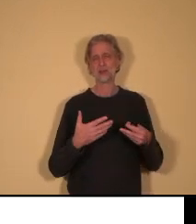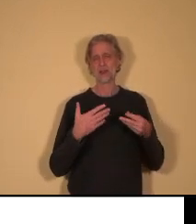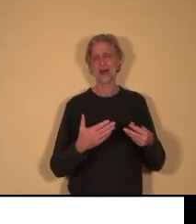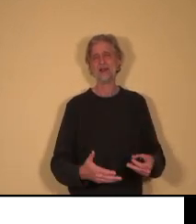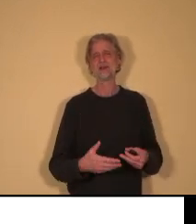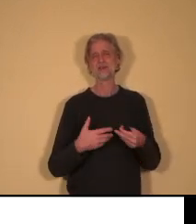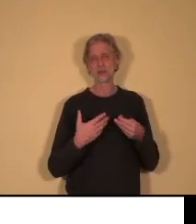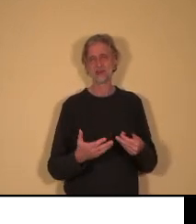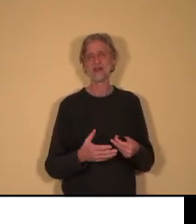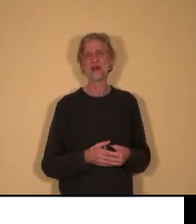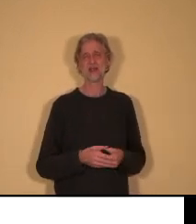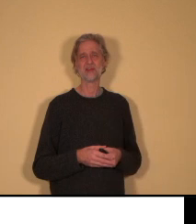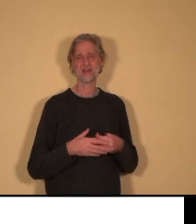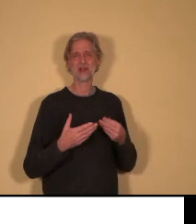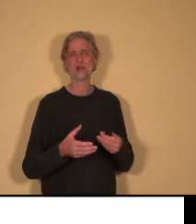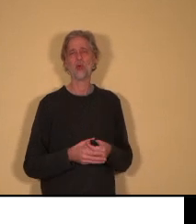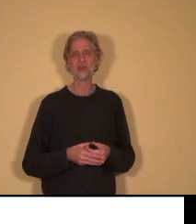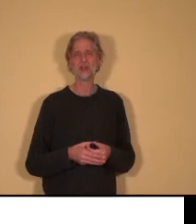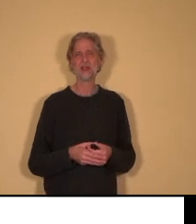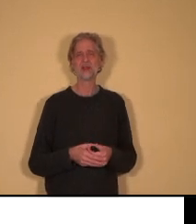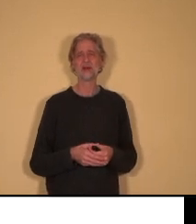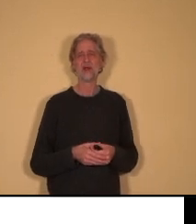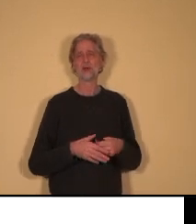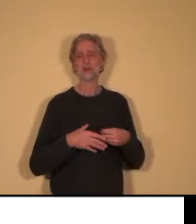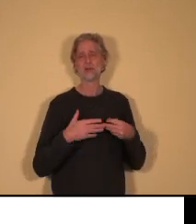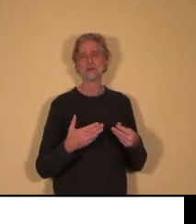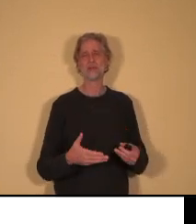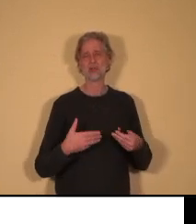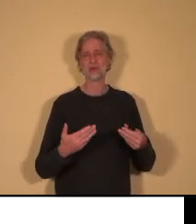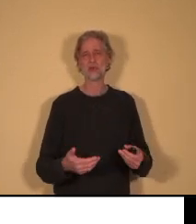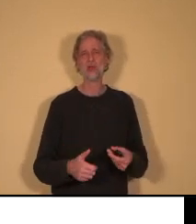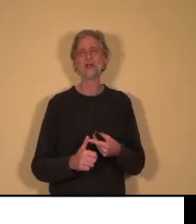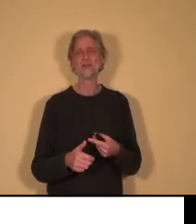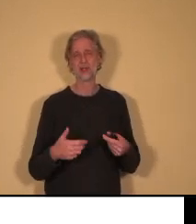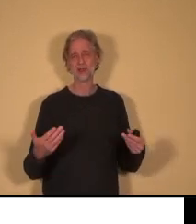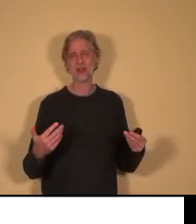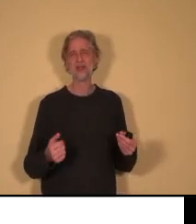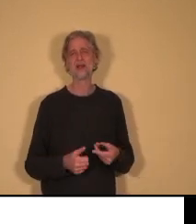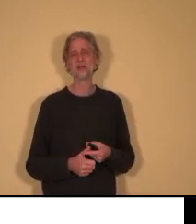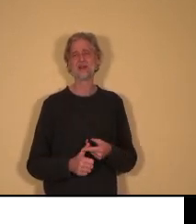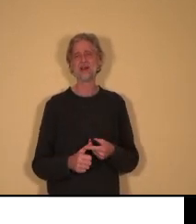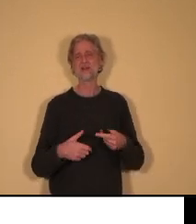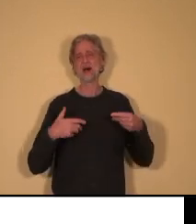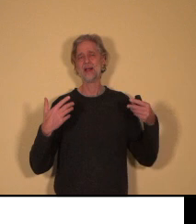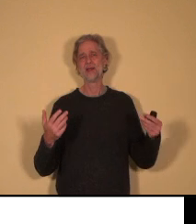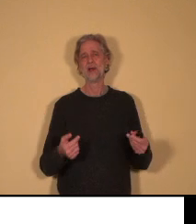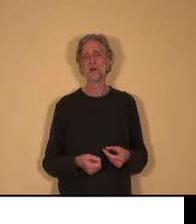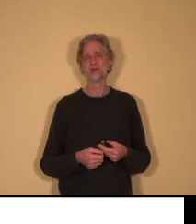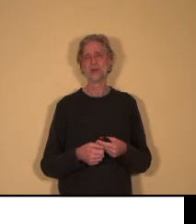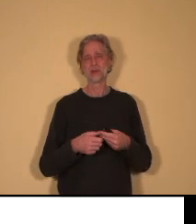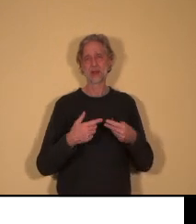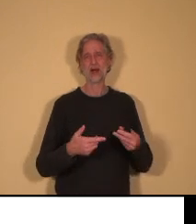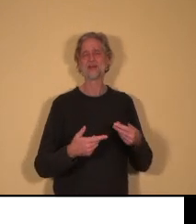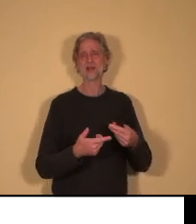also kaltes und salzreiches Wasser hat eine große Dichte und durch das Verdünnen erniedrigen wir den Salzgehalt